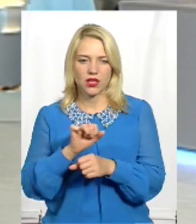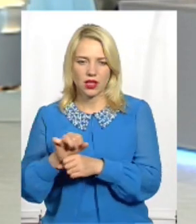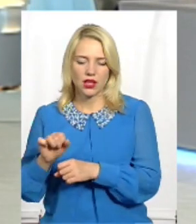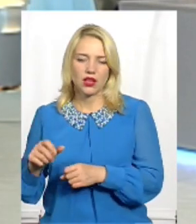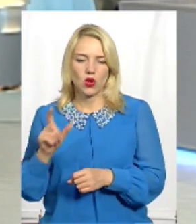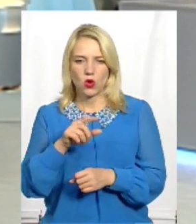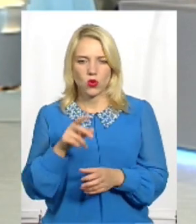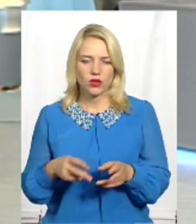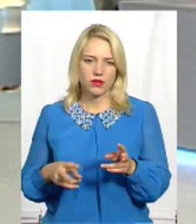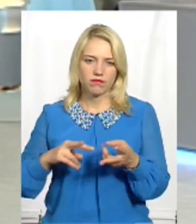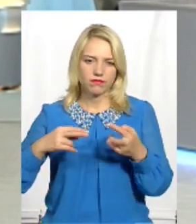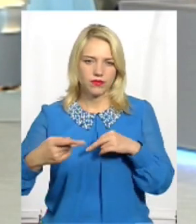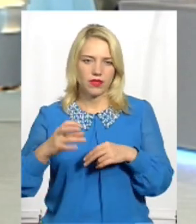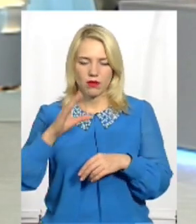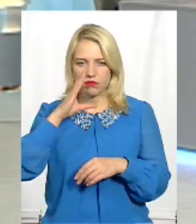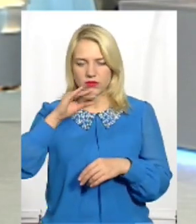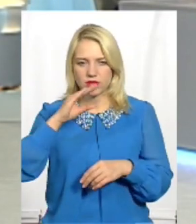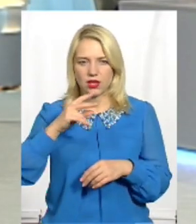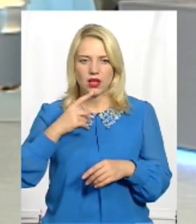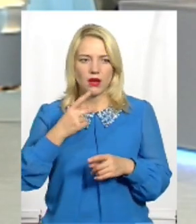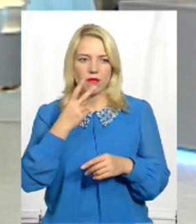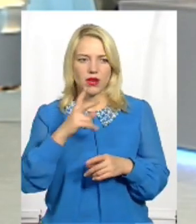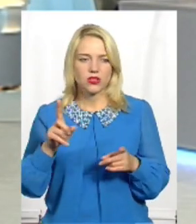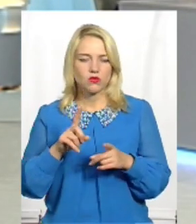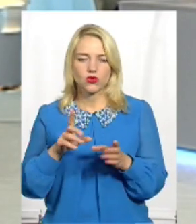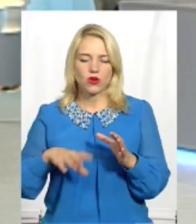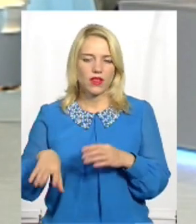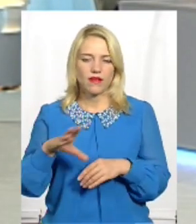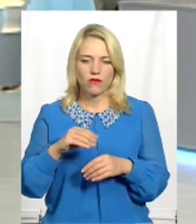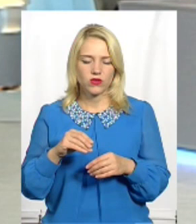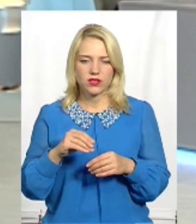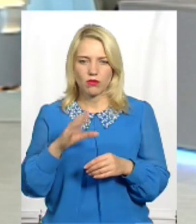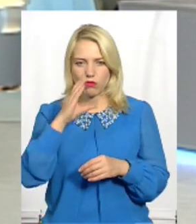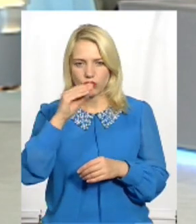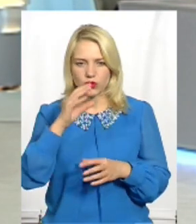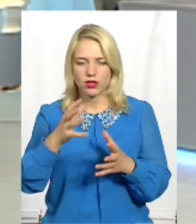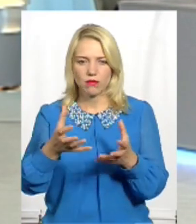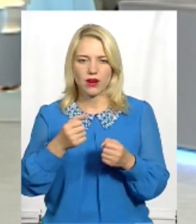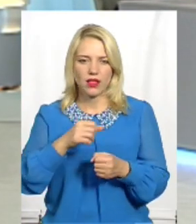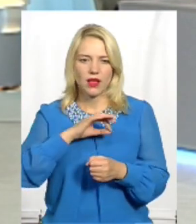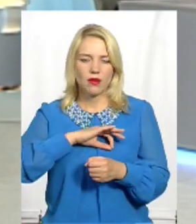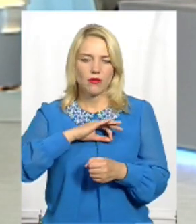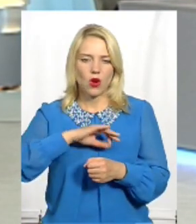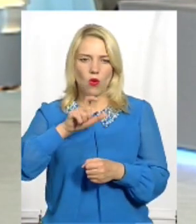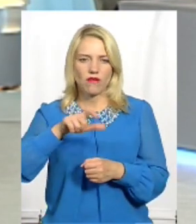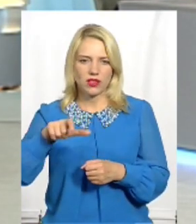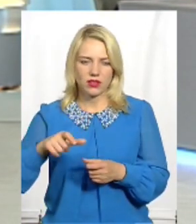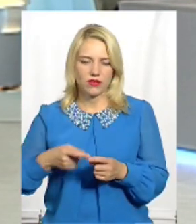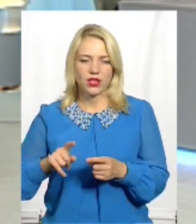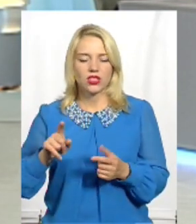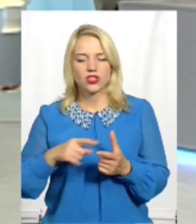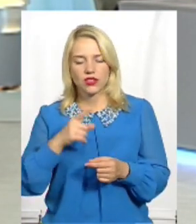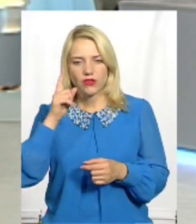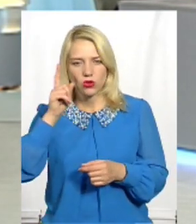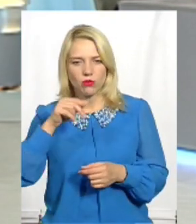що не всіх пільговиків брали, точніше, не в кожну маршрутку їх брали. Чи відомі вам такі випадки ще,